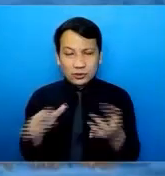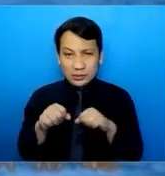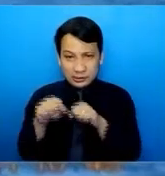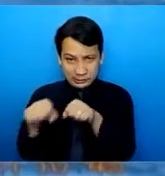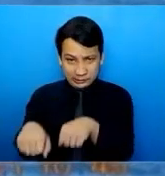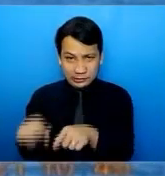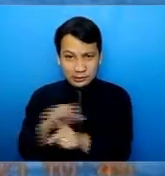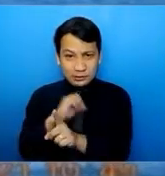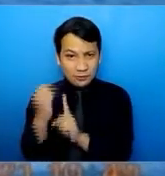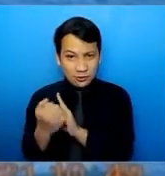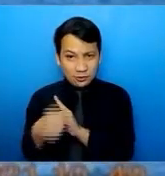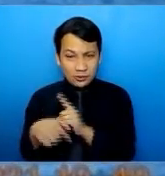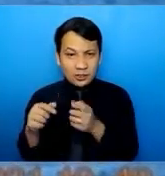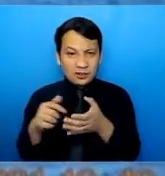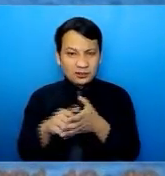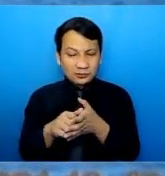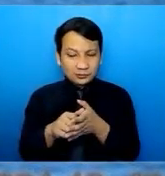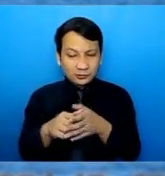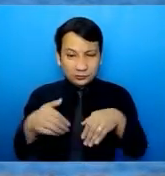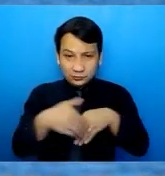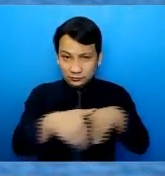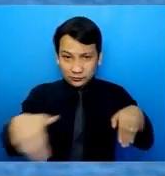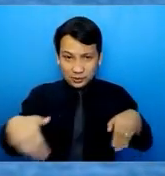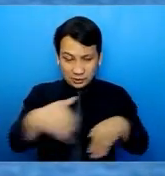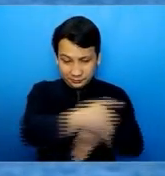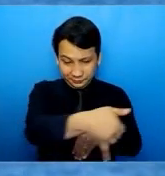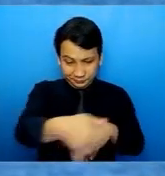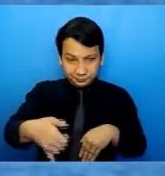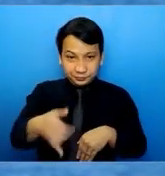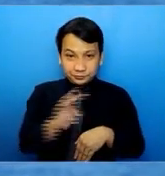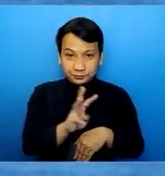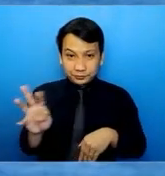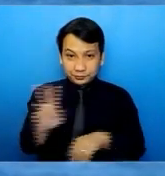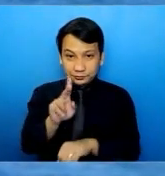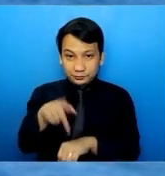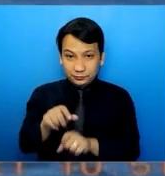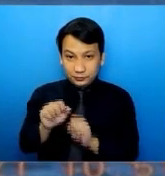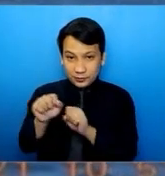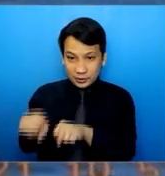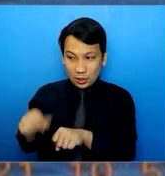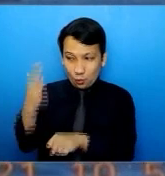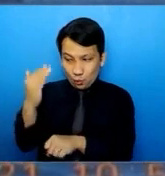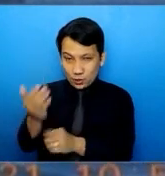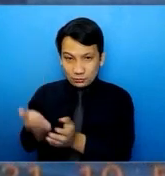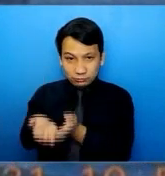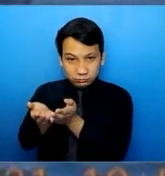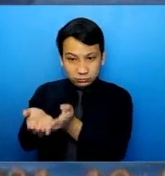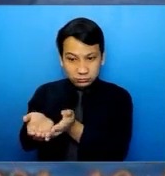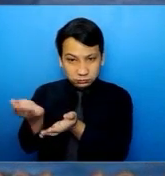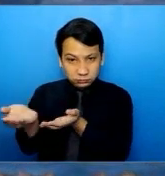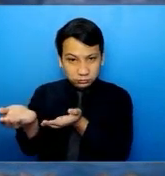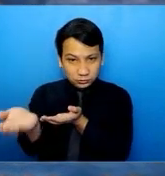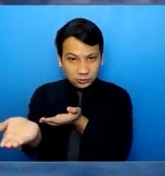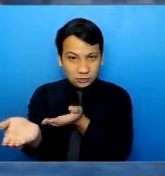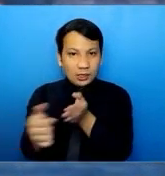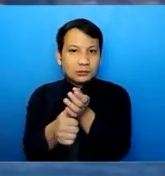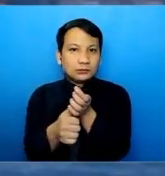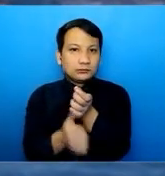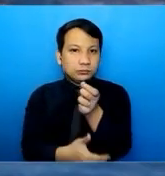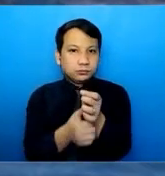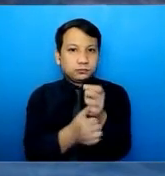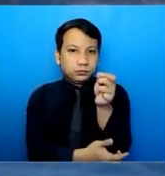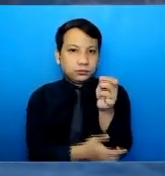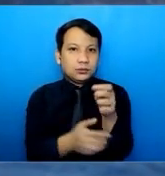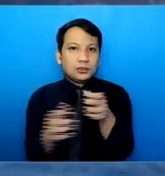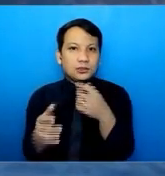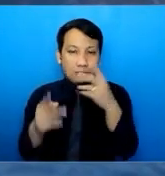nakaangkla sa ilang bahagi ng West Philippine Sea. Dahil ang mga barkong ito ng China, nagtatapon daw ng mga dumi ng